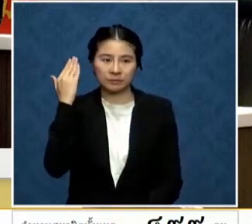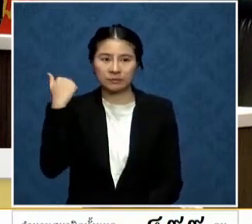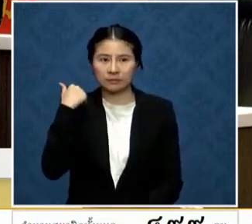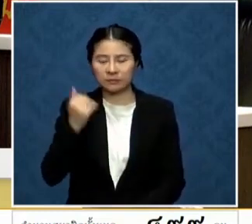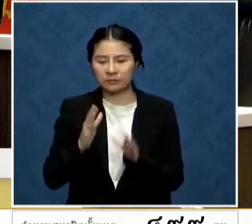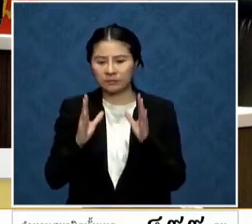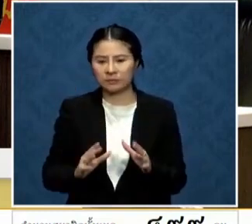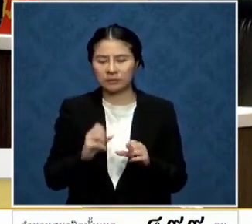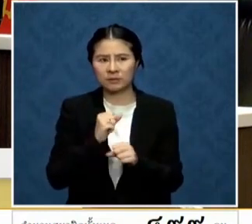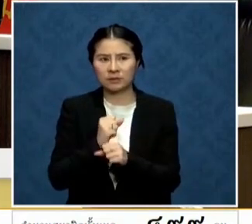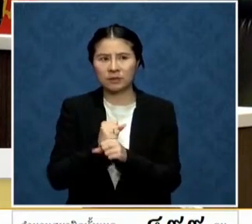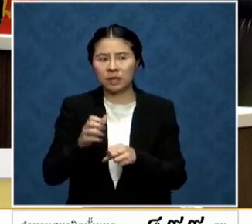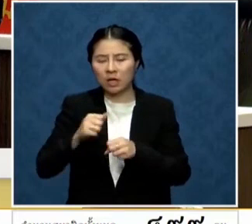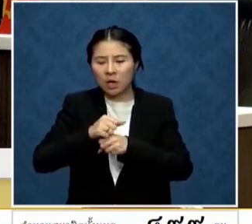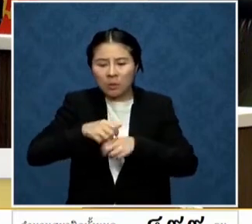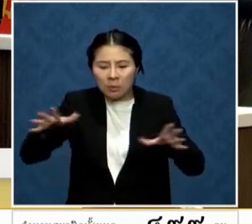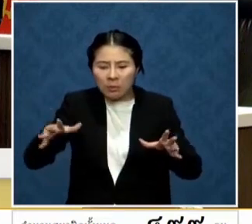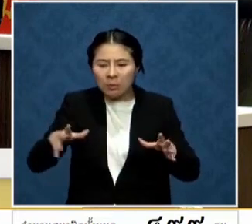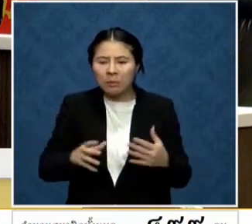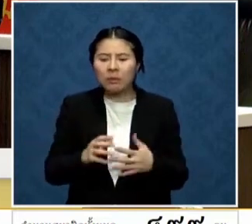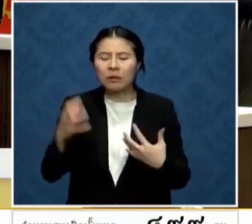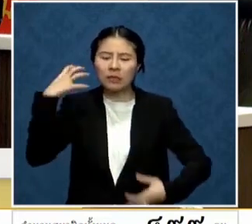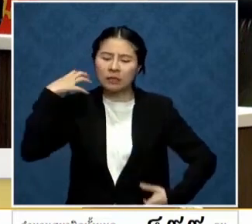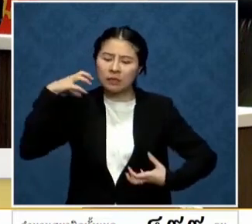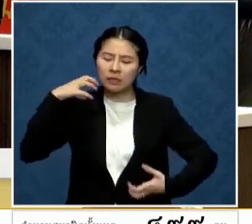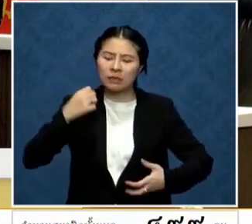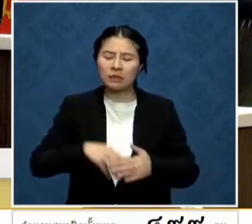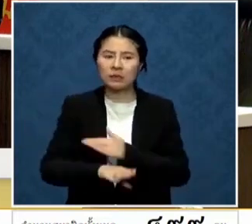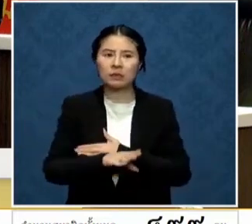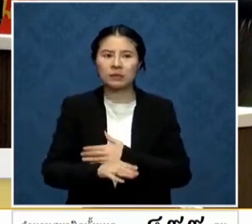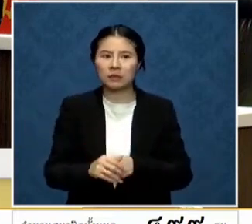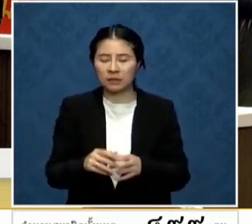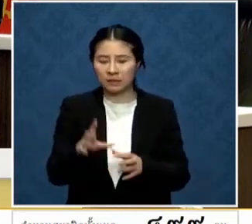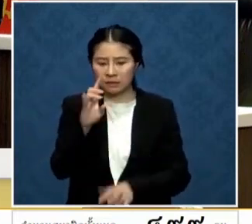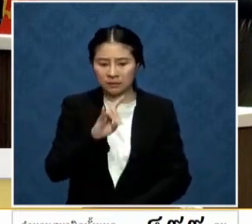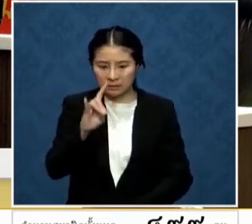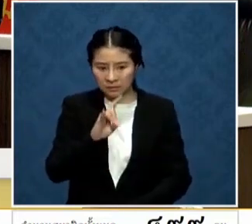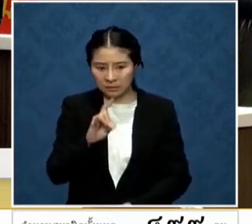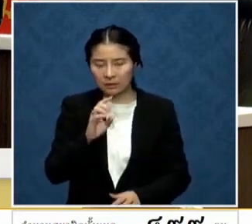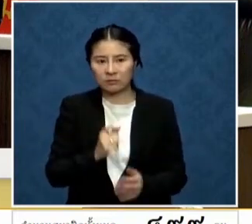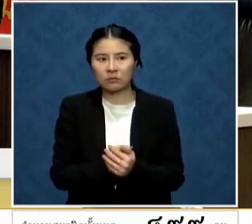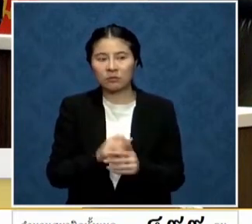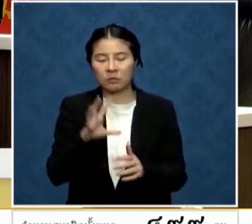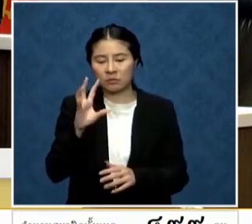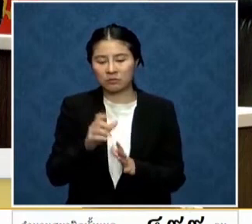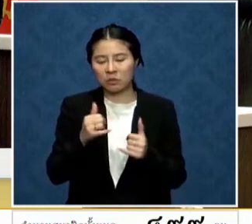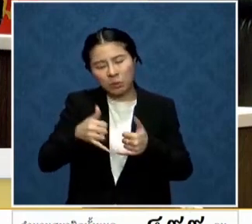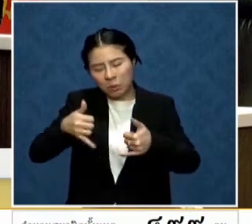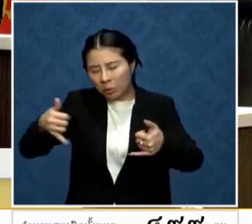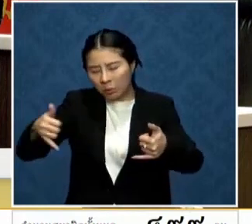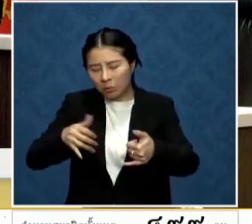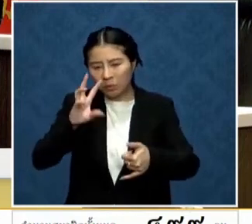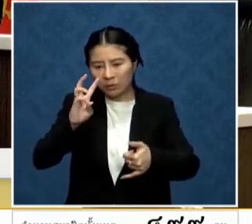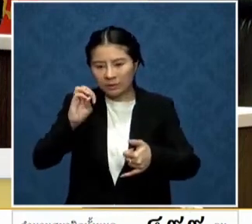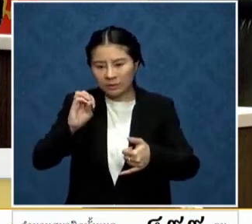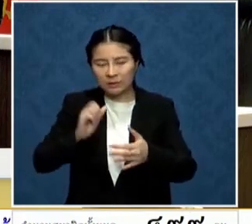ดีปล่อยลิงหนีครับนะครับพบสัตว์คุ้มครอง 60ตัวไม่มีไอใบอนุญาตคุ้มครองนะครับมีการแจ้งจับหลายข้อหานะครับแล้วก็